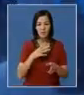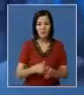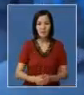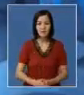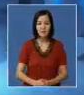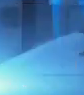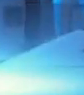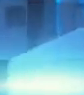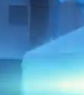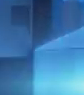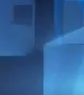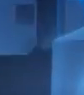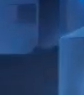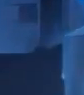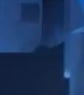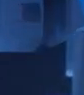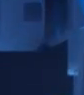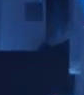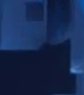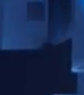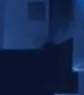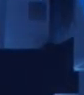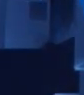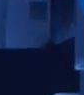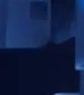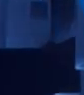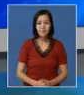Жасұлан Шымкенже, жетісу арнасы, Талдықорған.